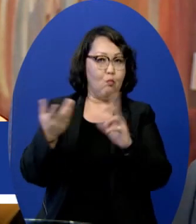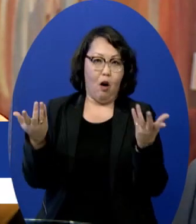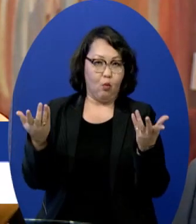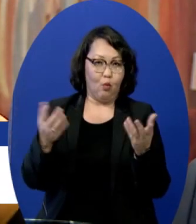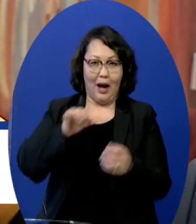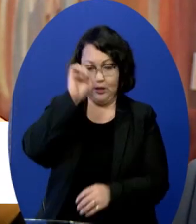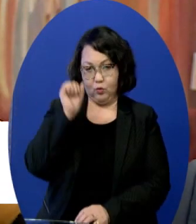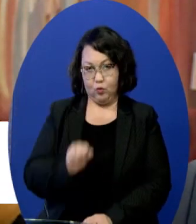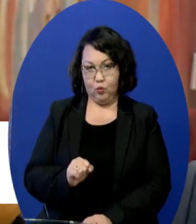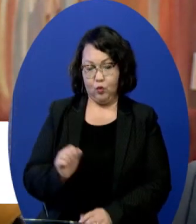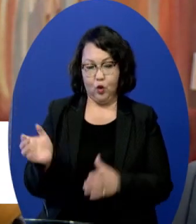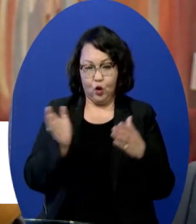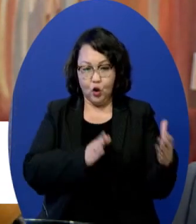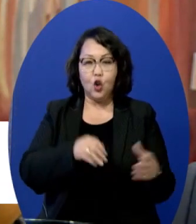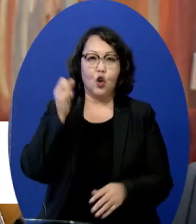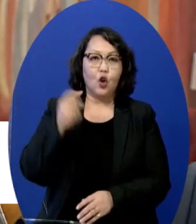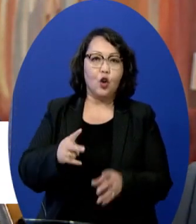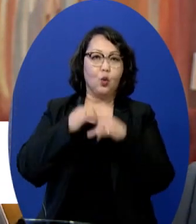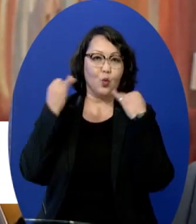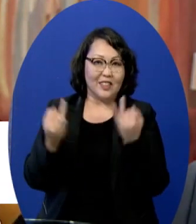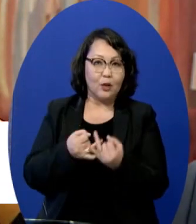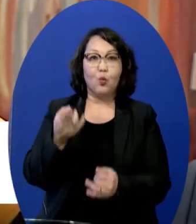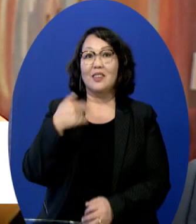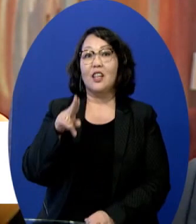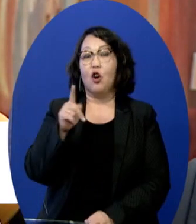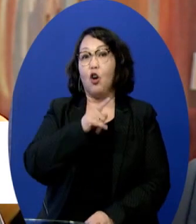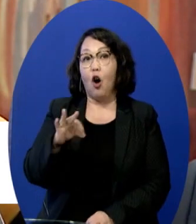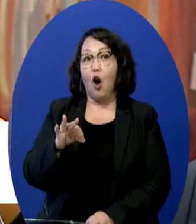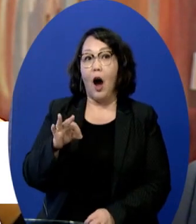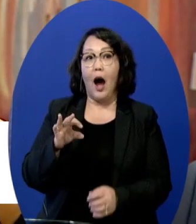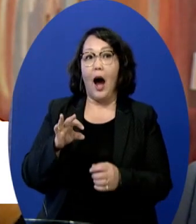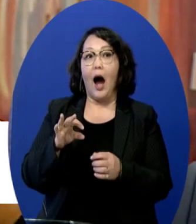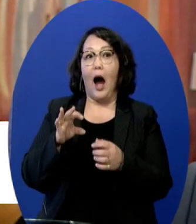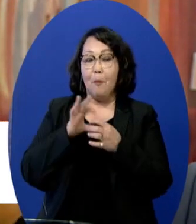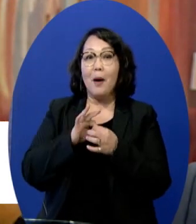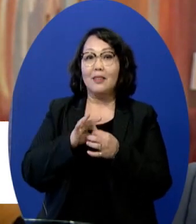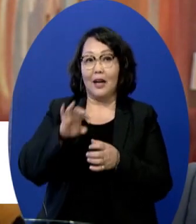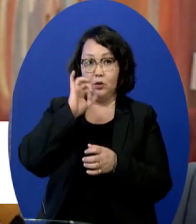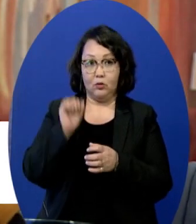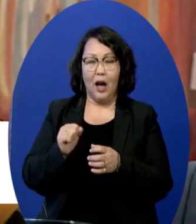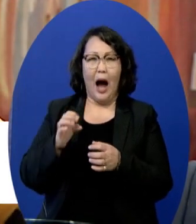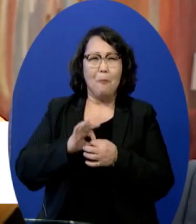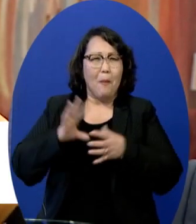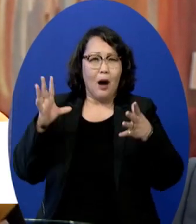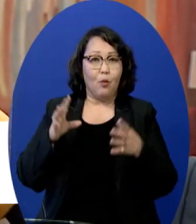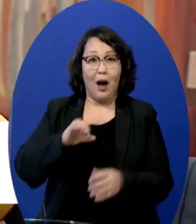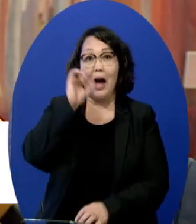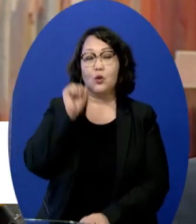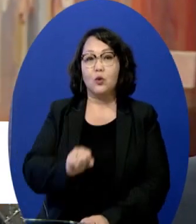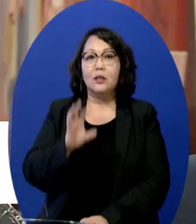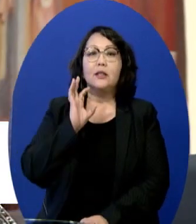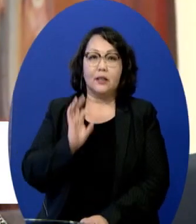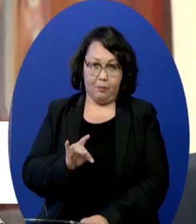нь улсын их хурл дэд хороонд хамаатай асуудал. Хамаагүй асуудал юу юм бэ гэхээр энэ хэрэг